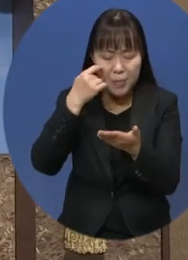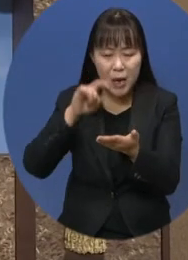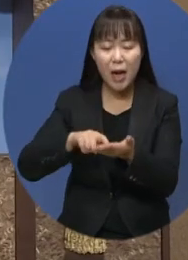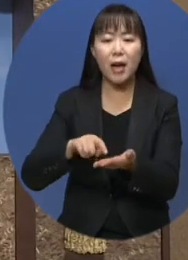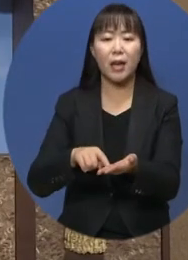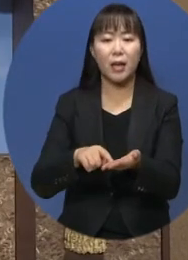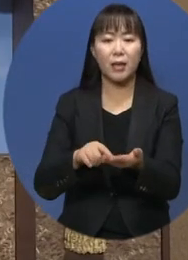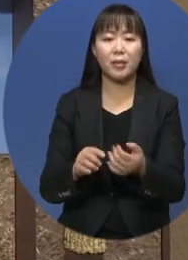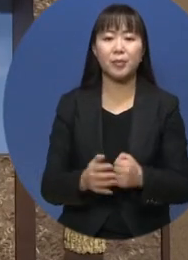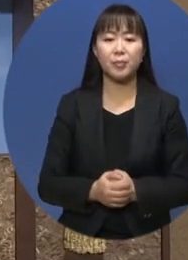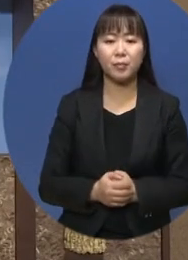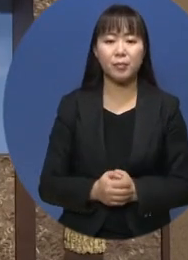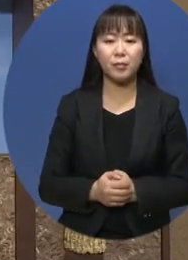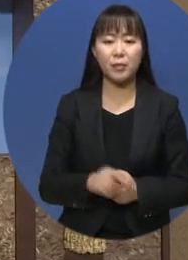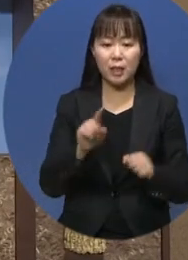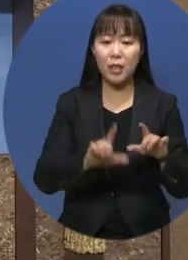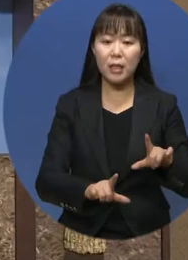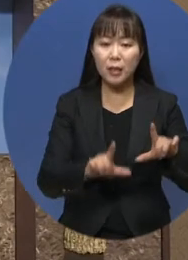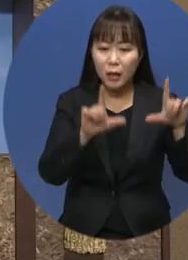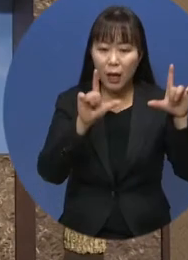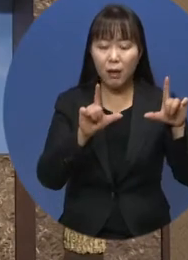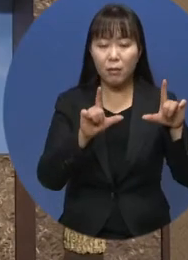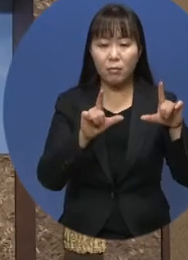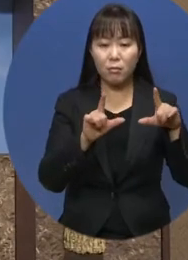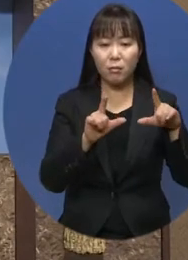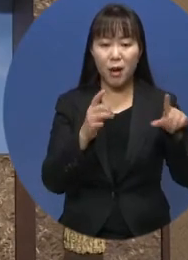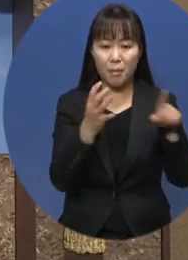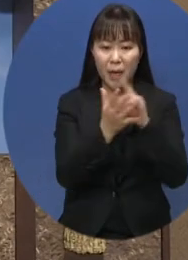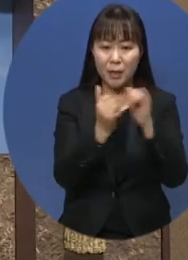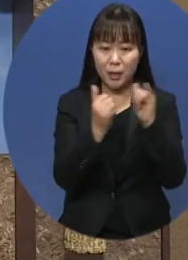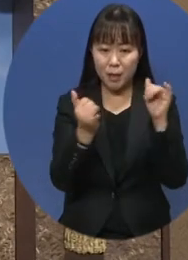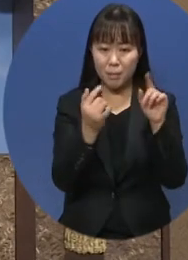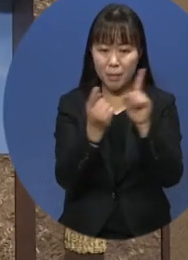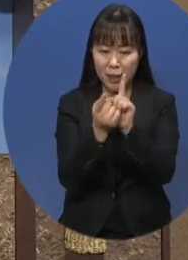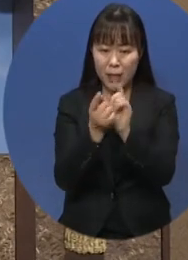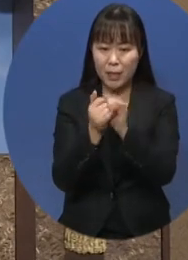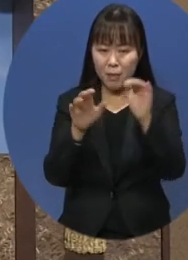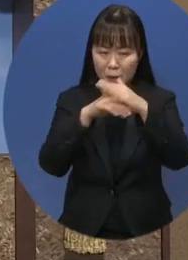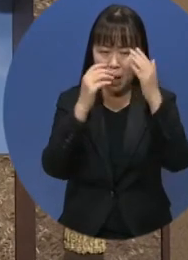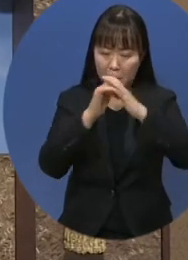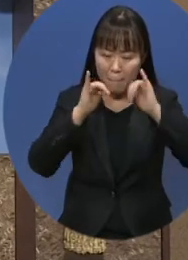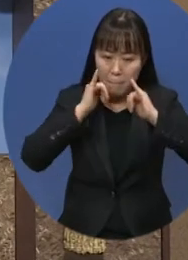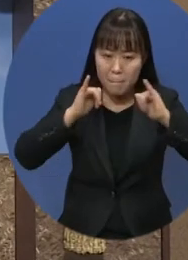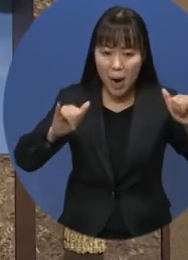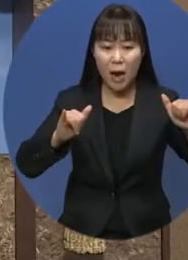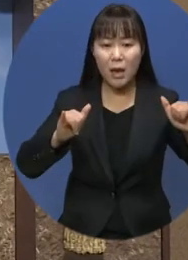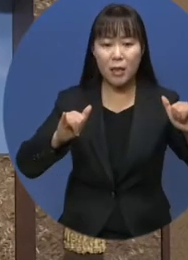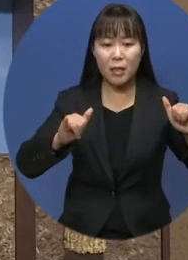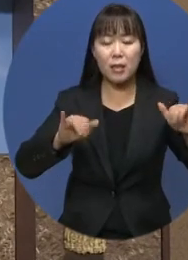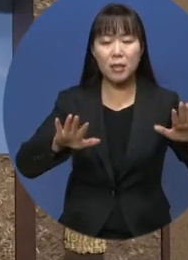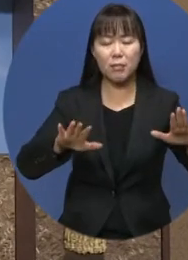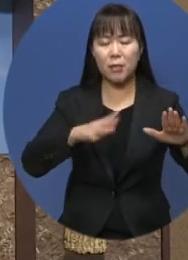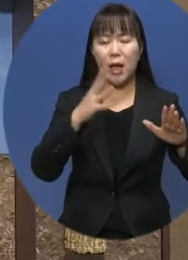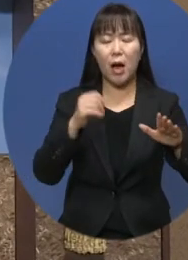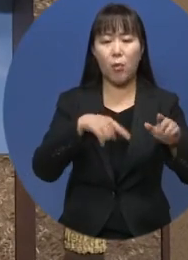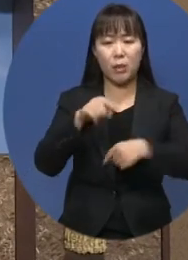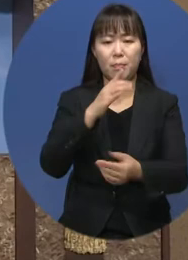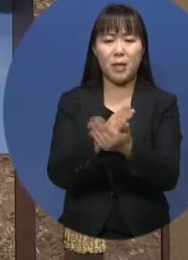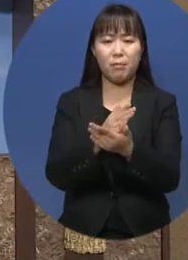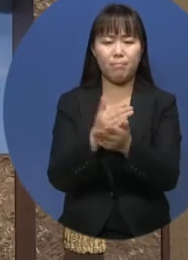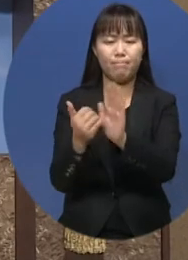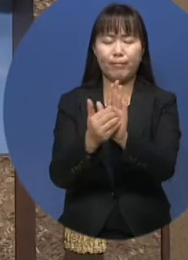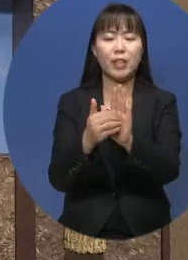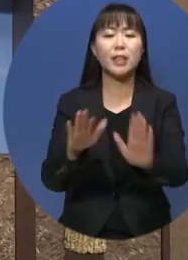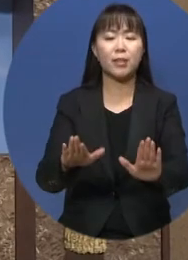그래서 당일날 바로 그 확진 자와 부딪친 사람들을 다 연락해서 차단하는 일을 지금도 하고